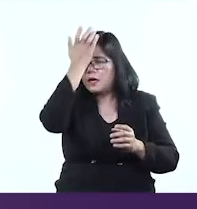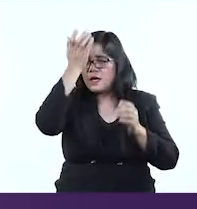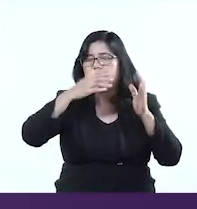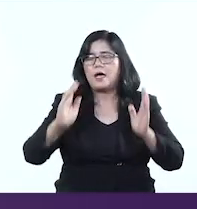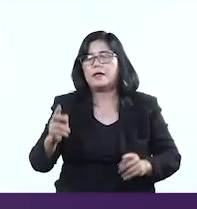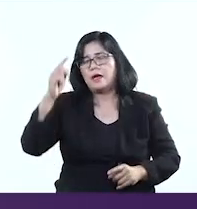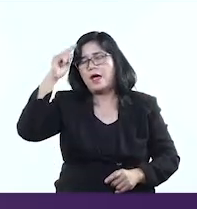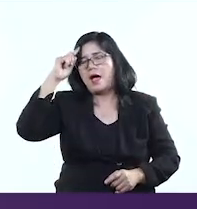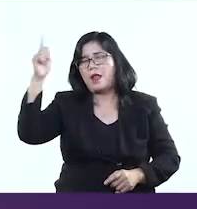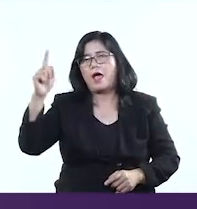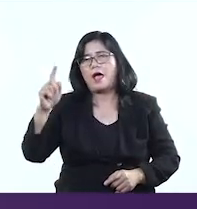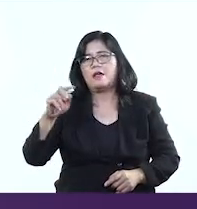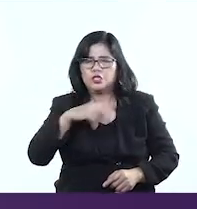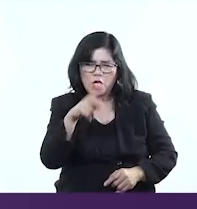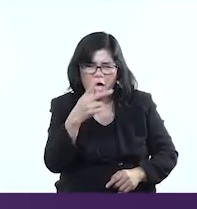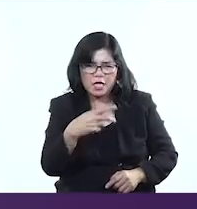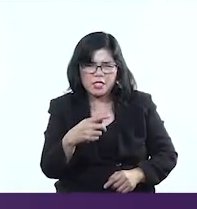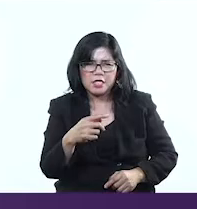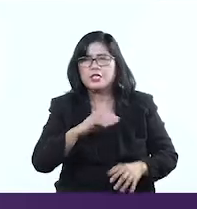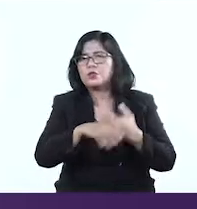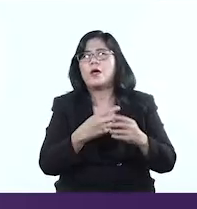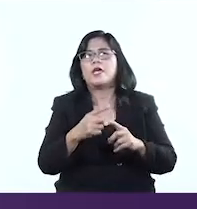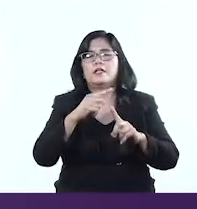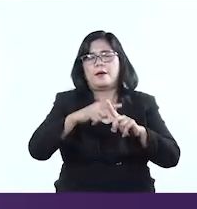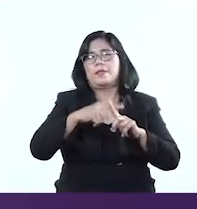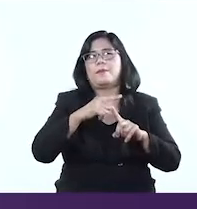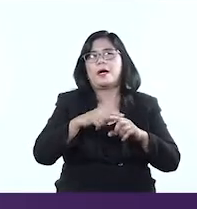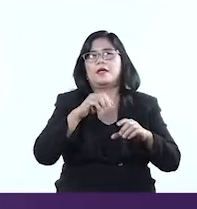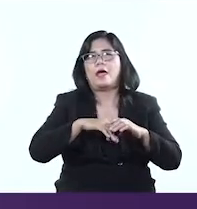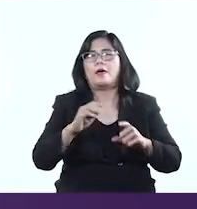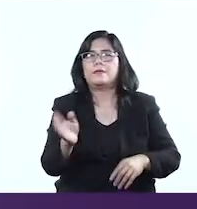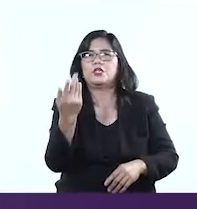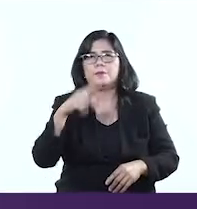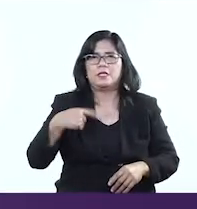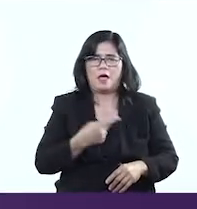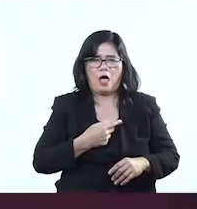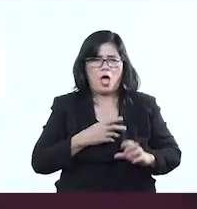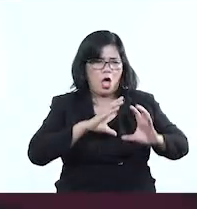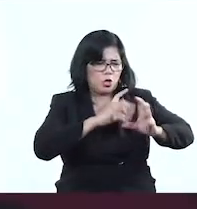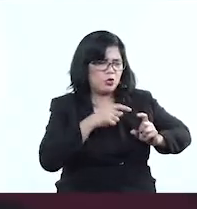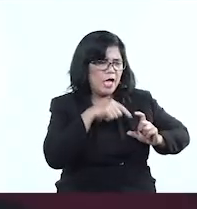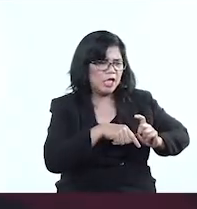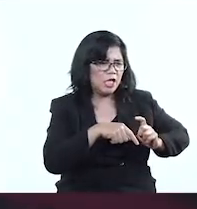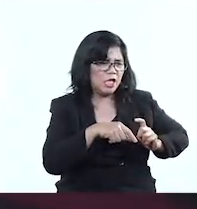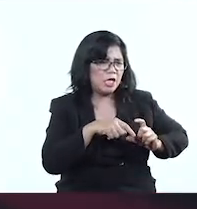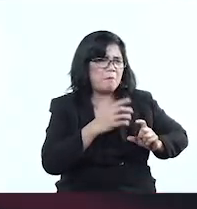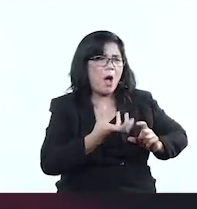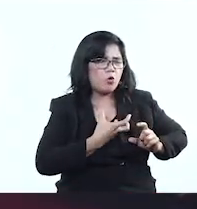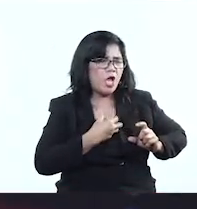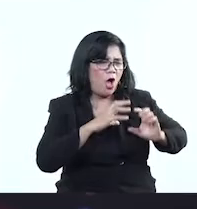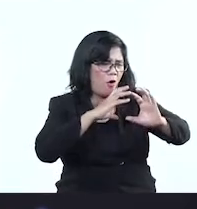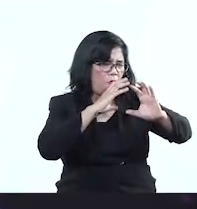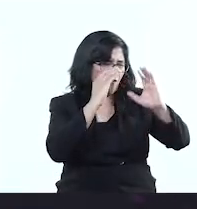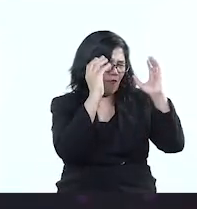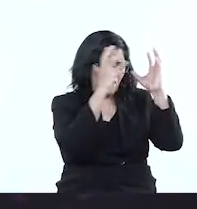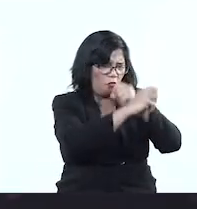maka semuanya ditambahkan padamu di dunia ini ingin kita fokus pada harta pada sukses